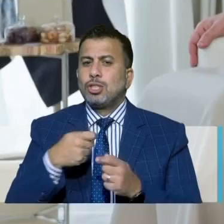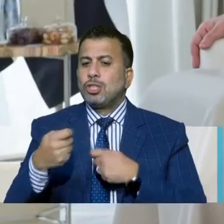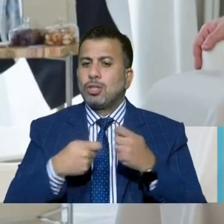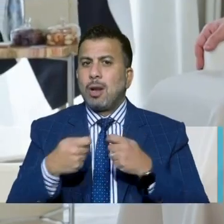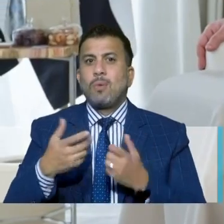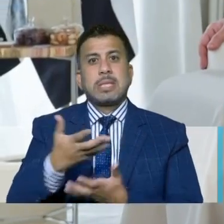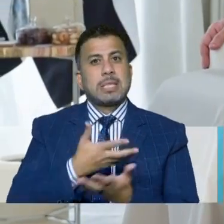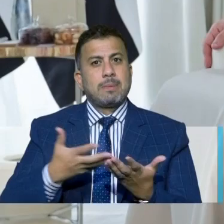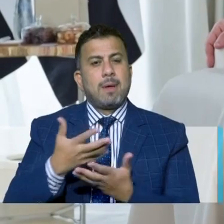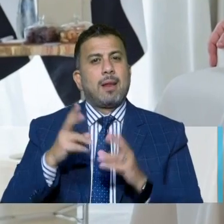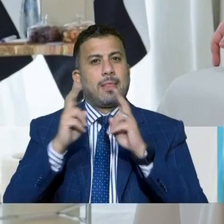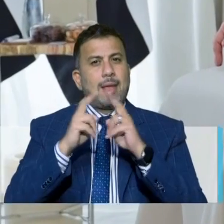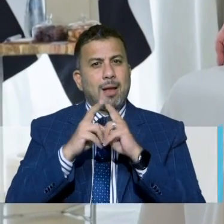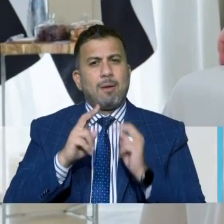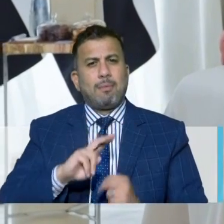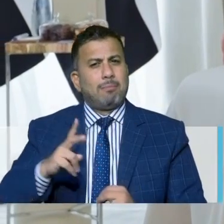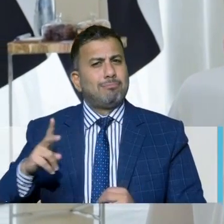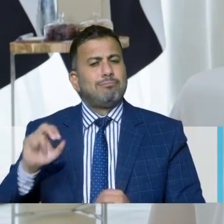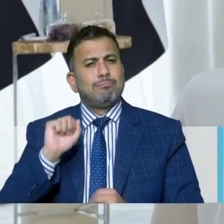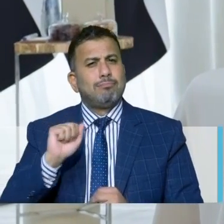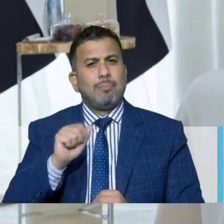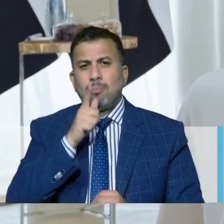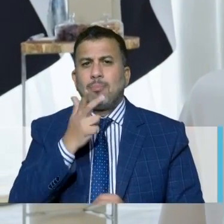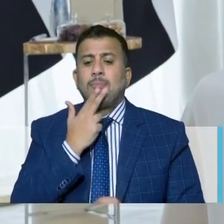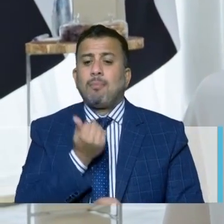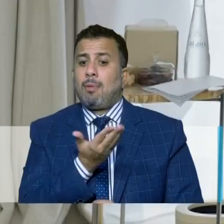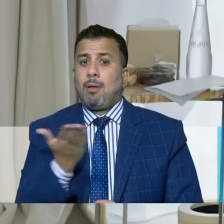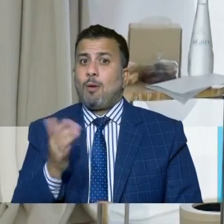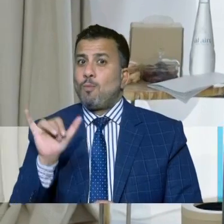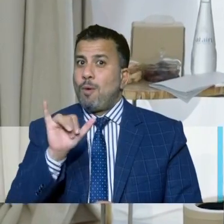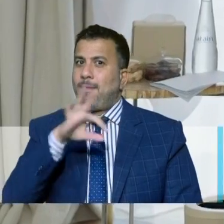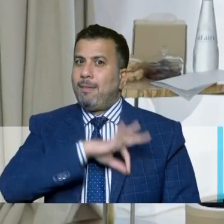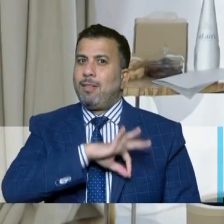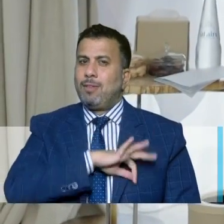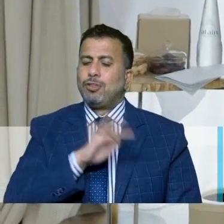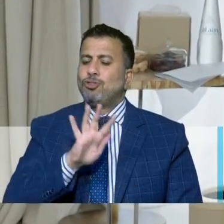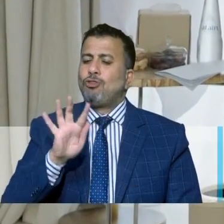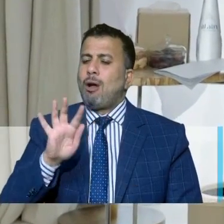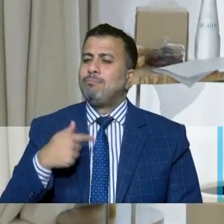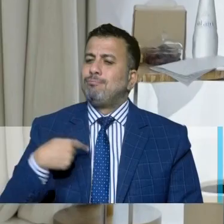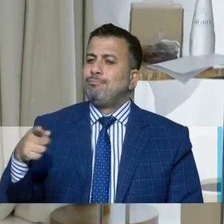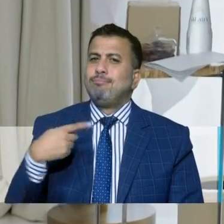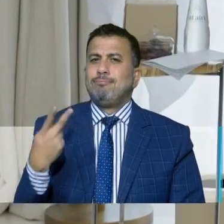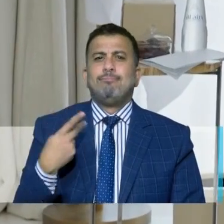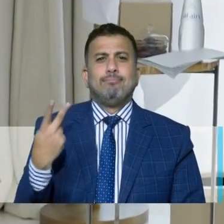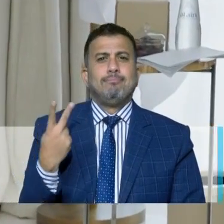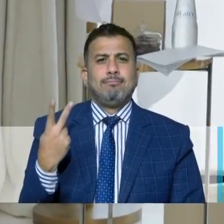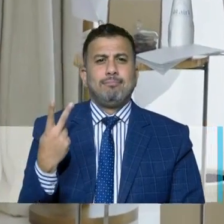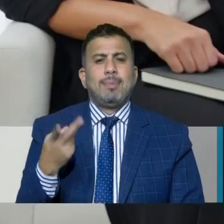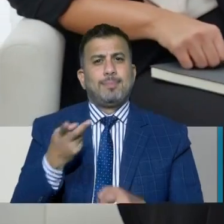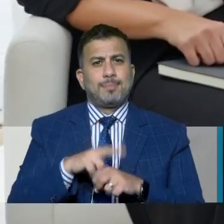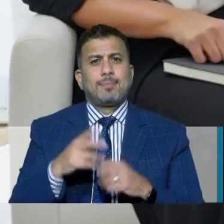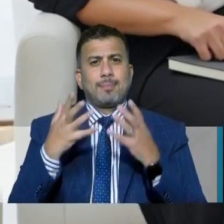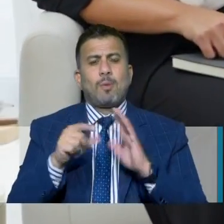والتجاره والاستثمار والطاقه وغيرها من المجالات التي تعود بالخير والنماء على شعبي البلدين